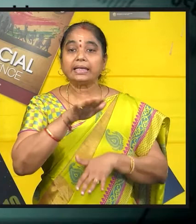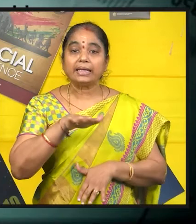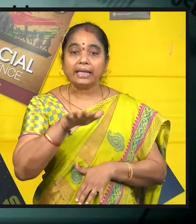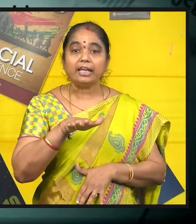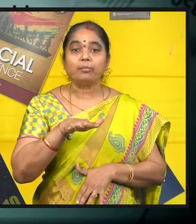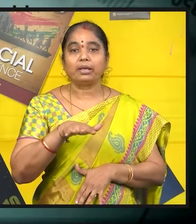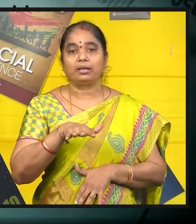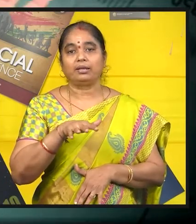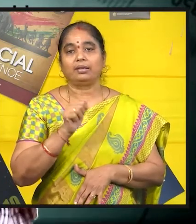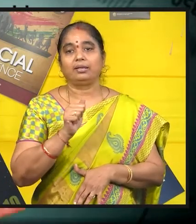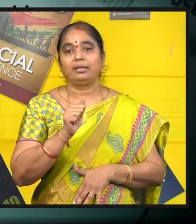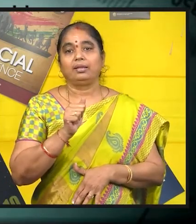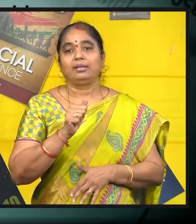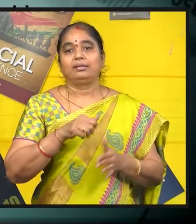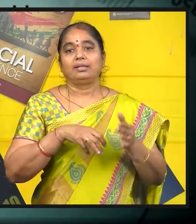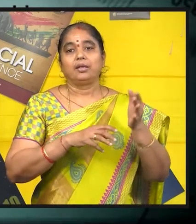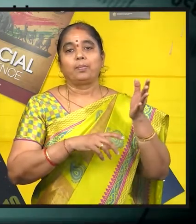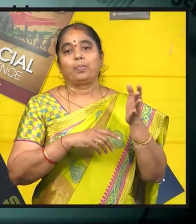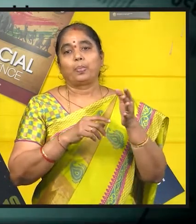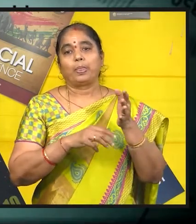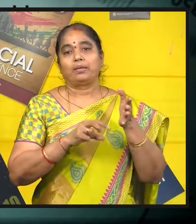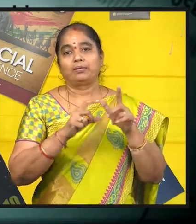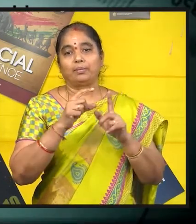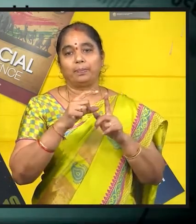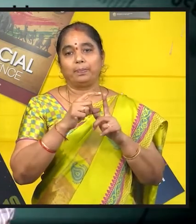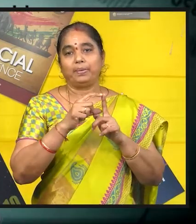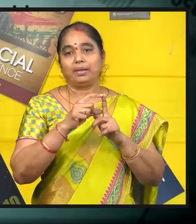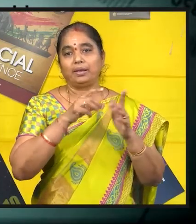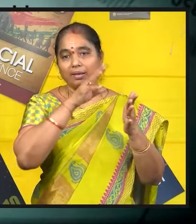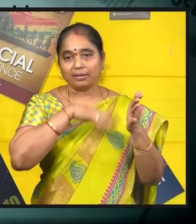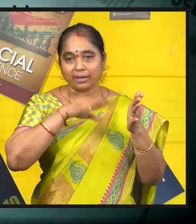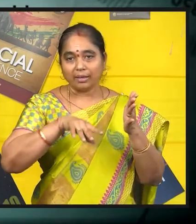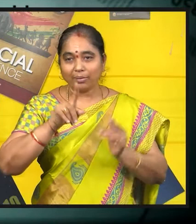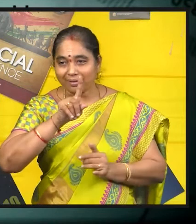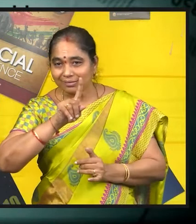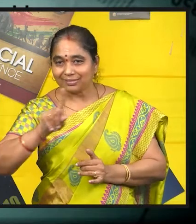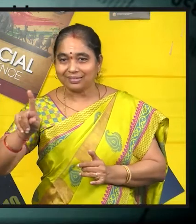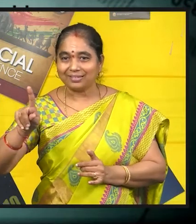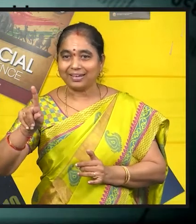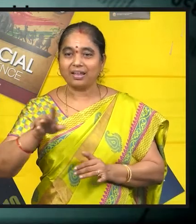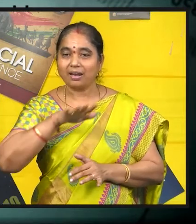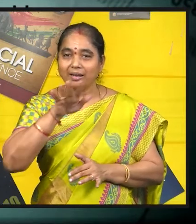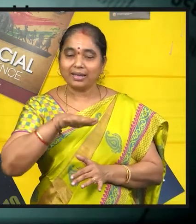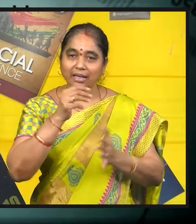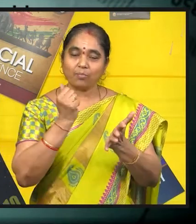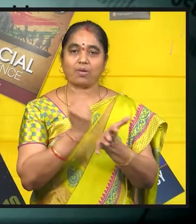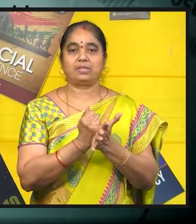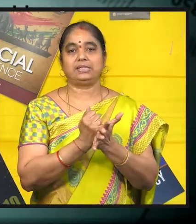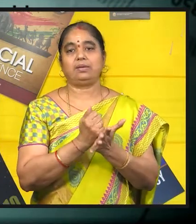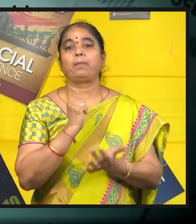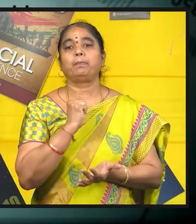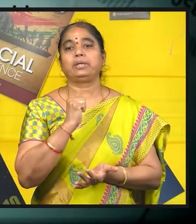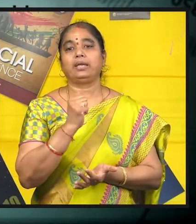எங்கே வைக்கணும்? அப்போ தனிம வரிசை அட்டவணையில் இதற்கென்று நாம் ஒரு தனித்த இடத்தை கொடுக்க வேண்டியது மிக அவசியமாக